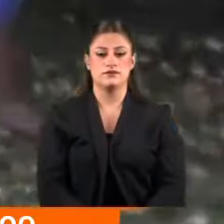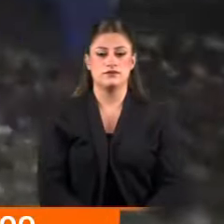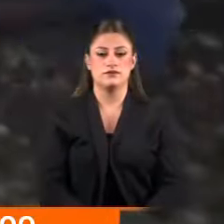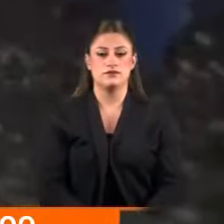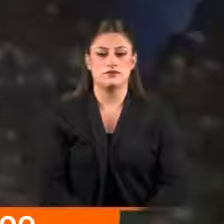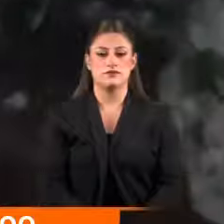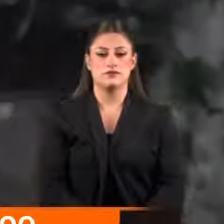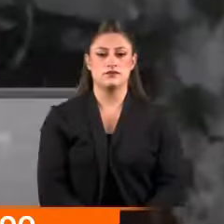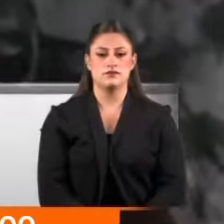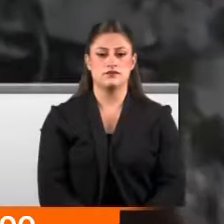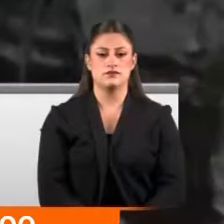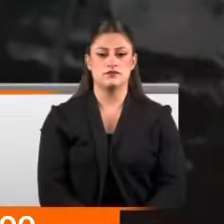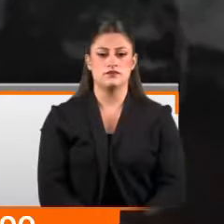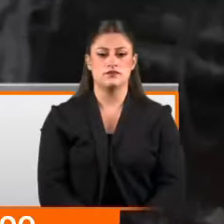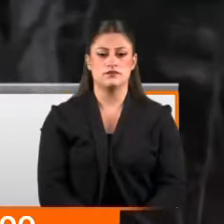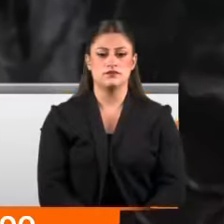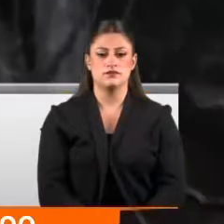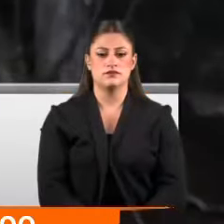Arkadaşlar,